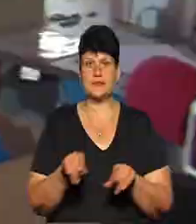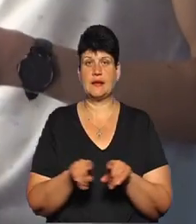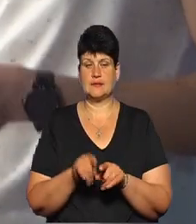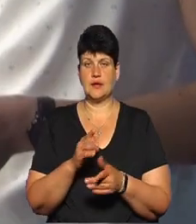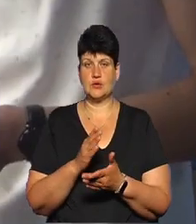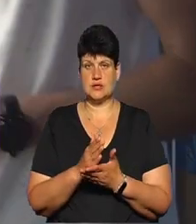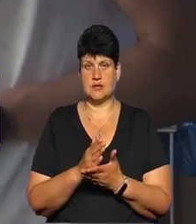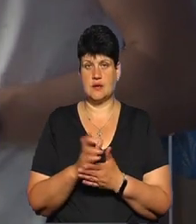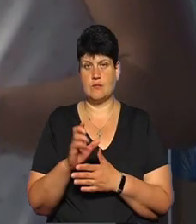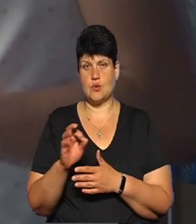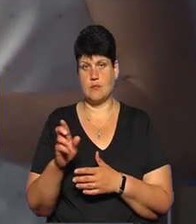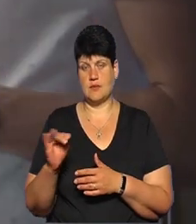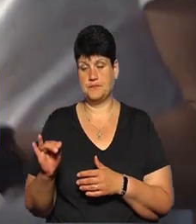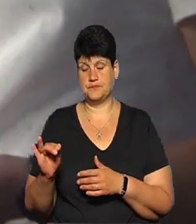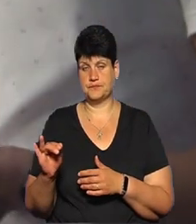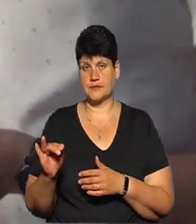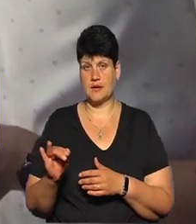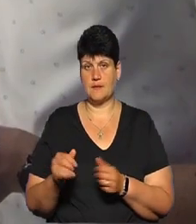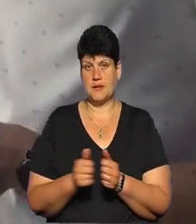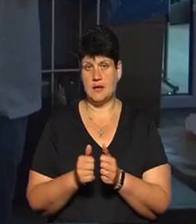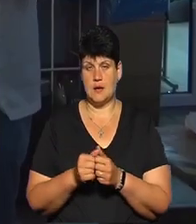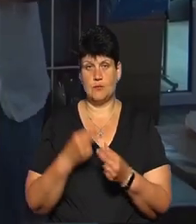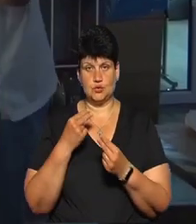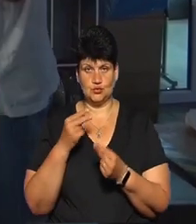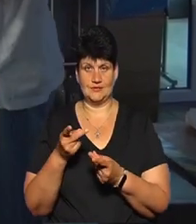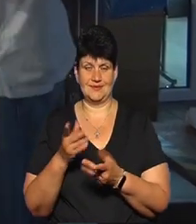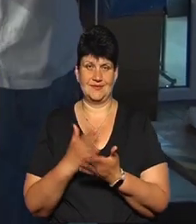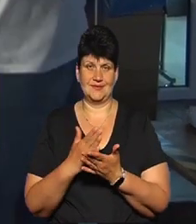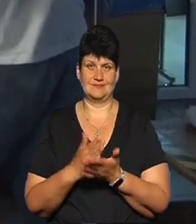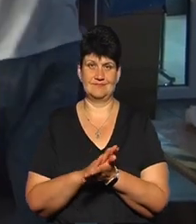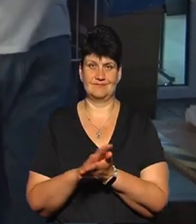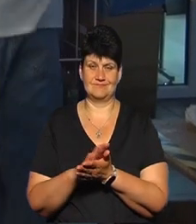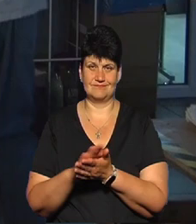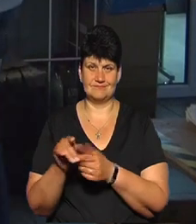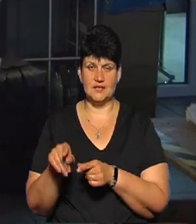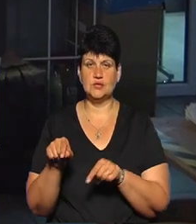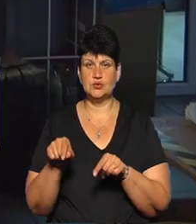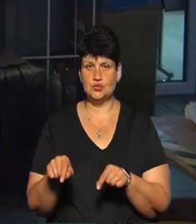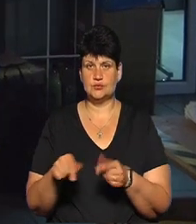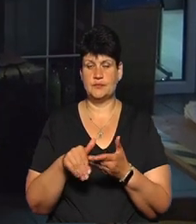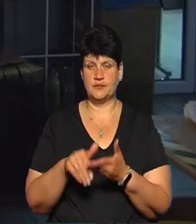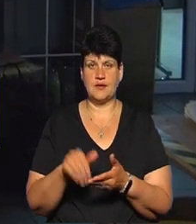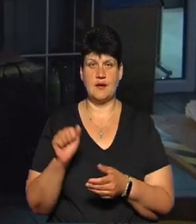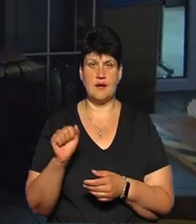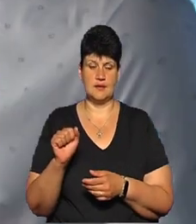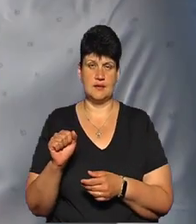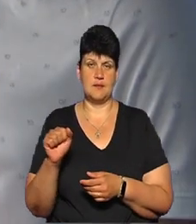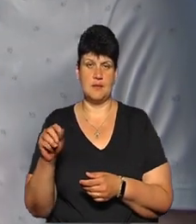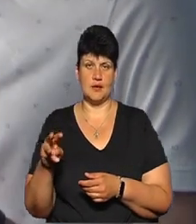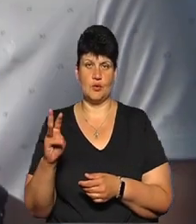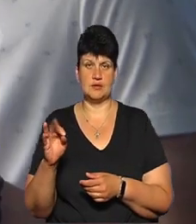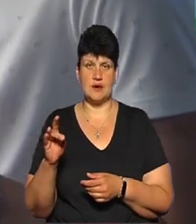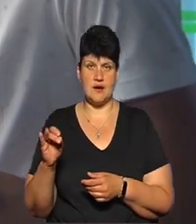боби. Поруч з продуктовим відділом складають гігієнічні набори. Тут волонтерять Анна Марія Кондратьєва та Максим